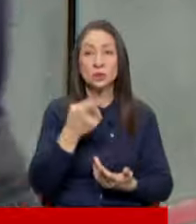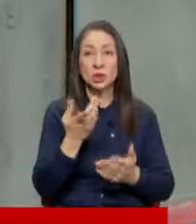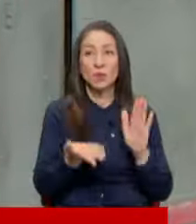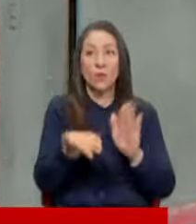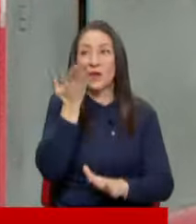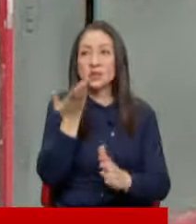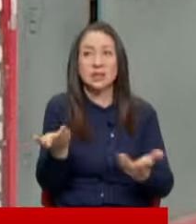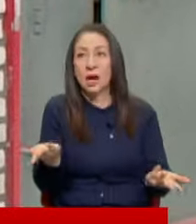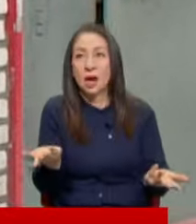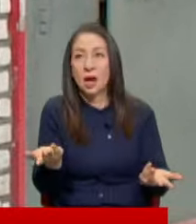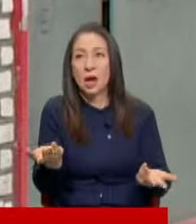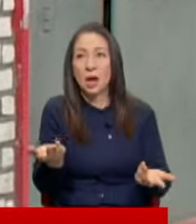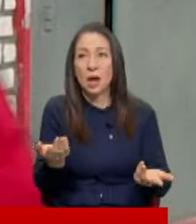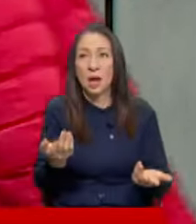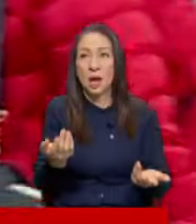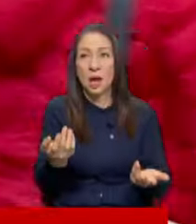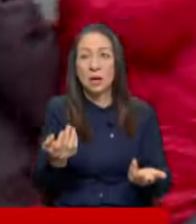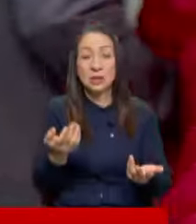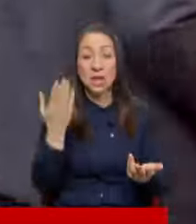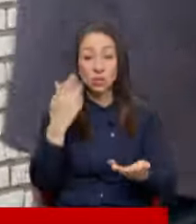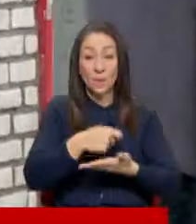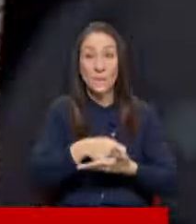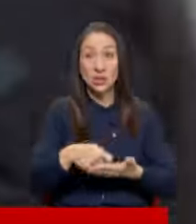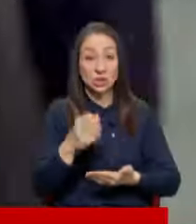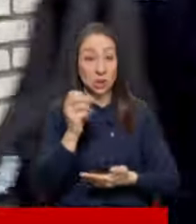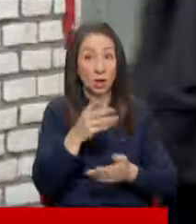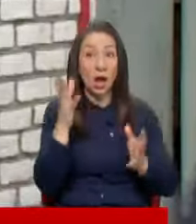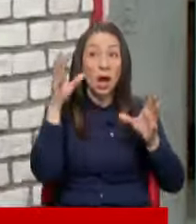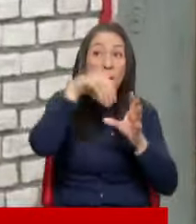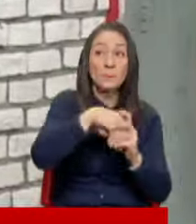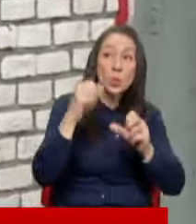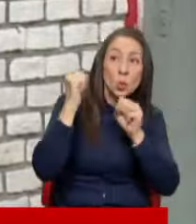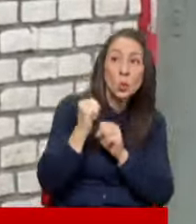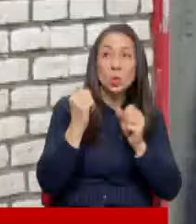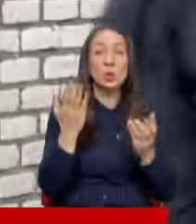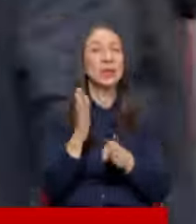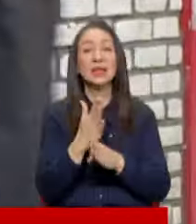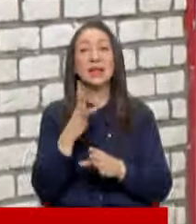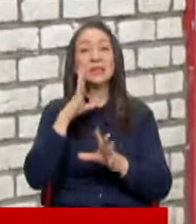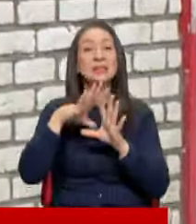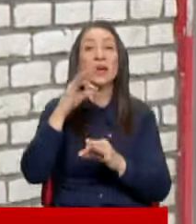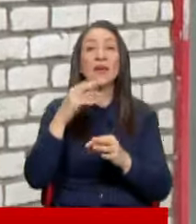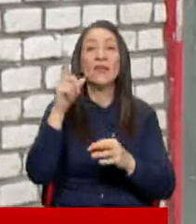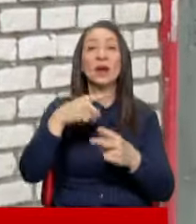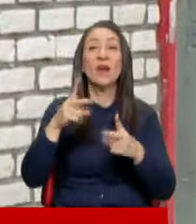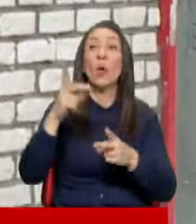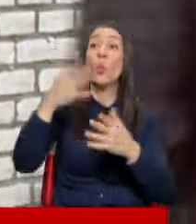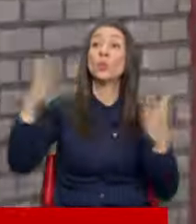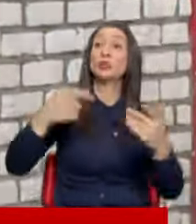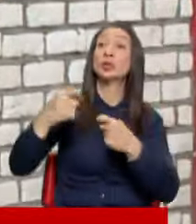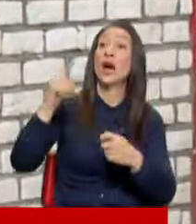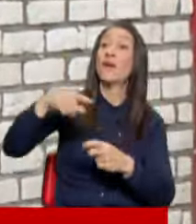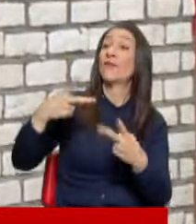bu kadar Sadece daha önceden maaşı yatanların üstünde Neden insanlar vergi aflarının uğruyor O büyük